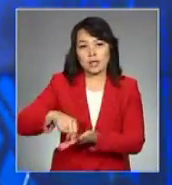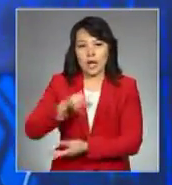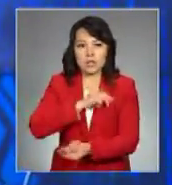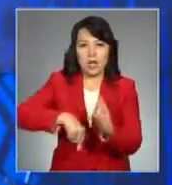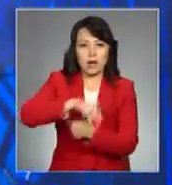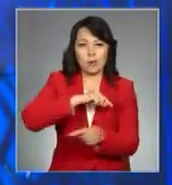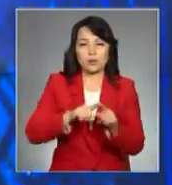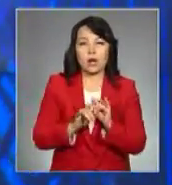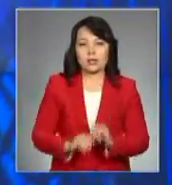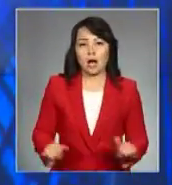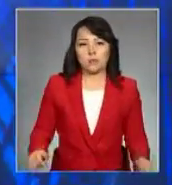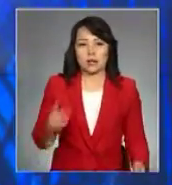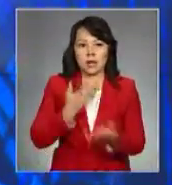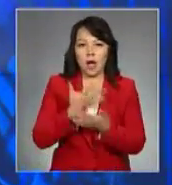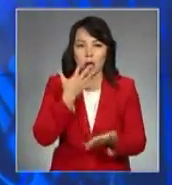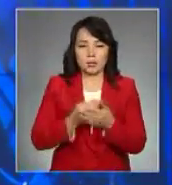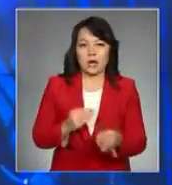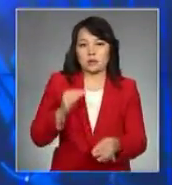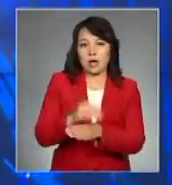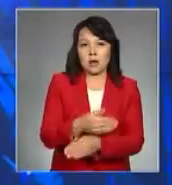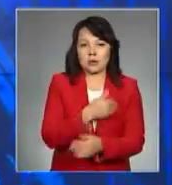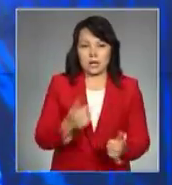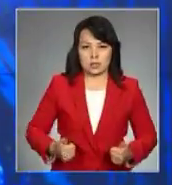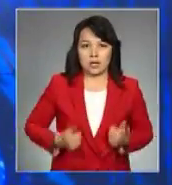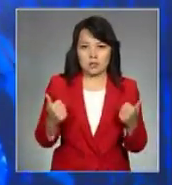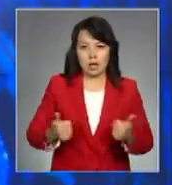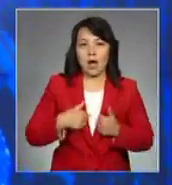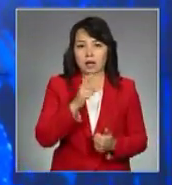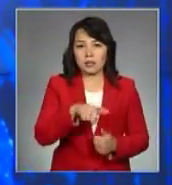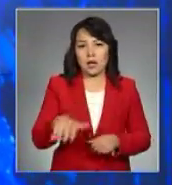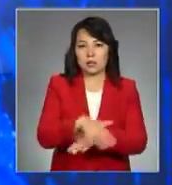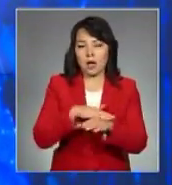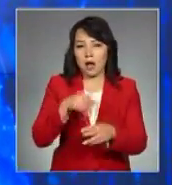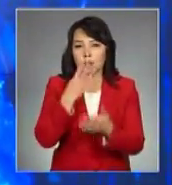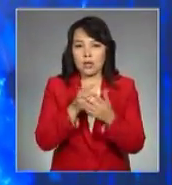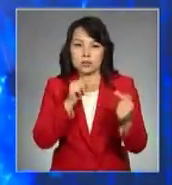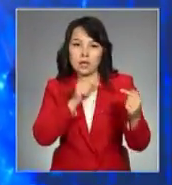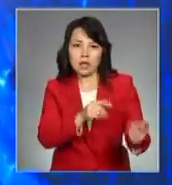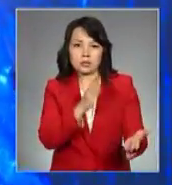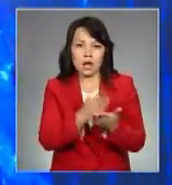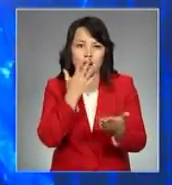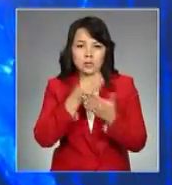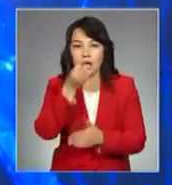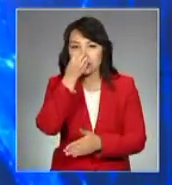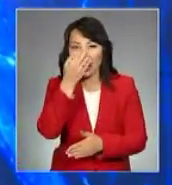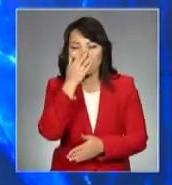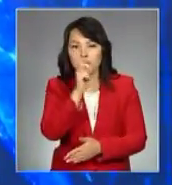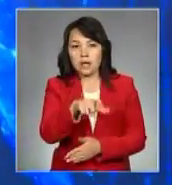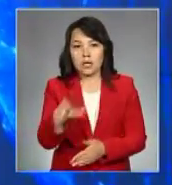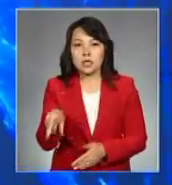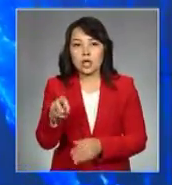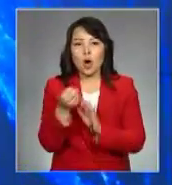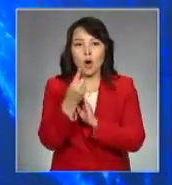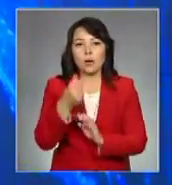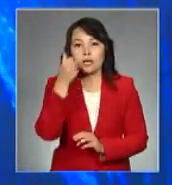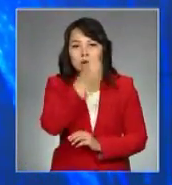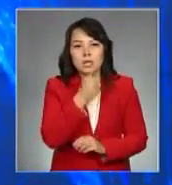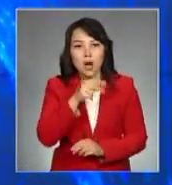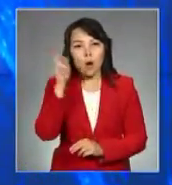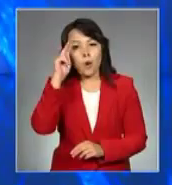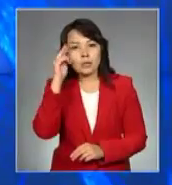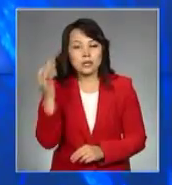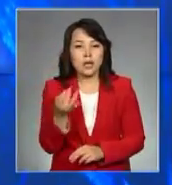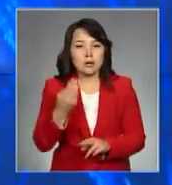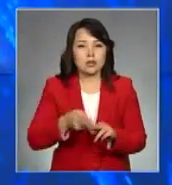өнеркәсіп секторының дамуына өз септігін тигізбек. Алайда халық оған үзілді кесілді қарсы. Өйткені Жапон жұртшылығы 2011 жылғы оқиғаны